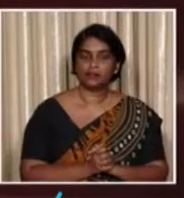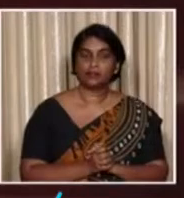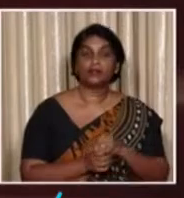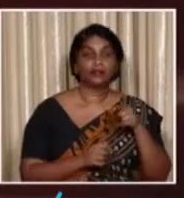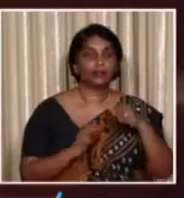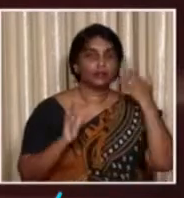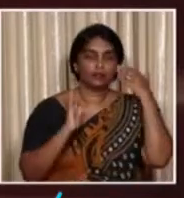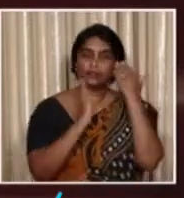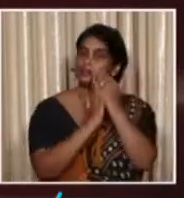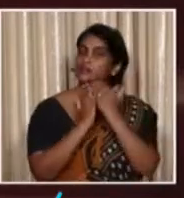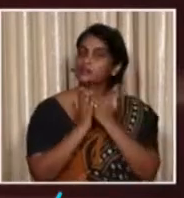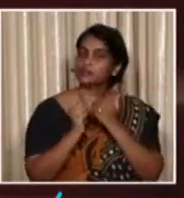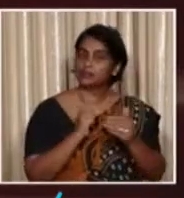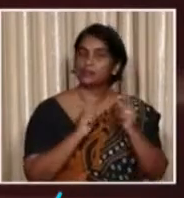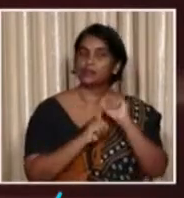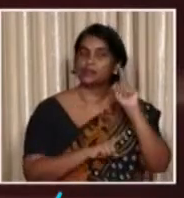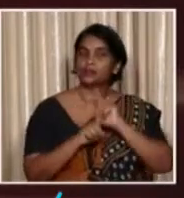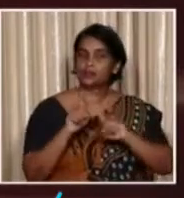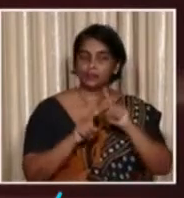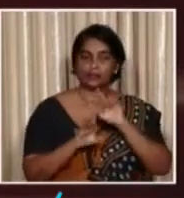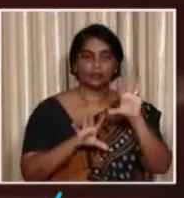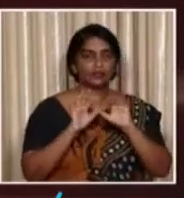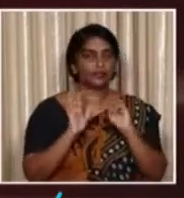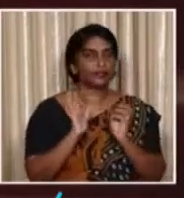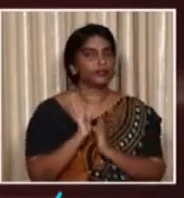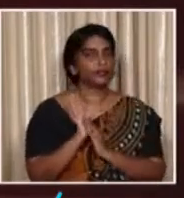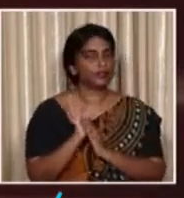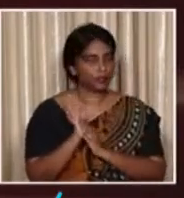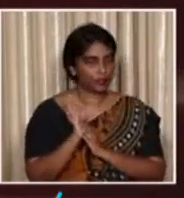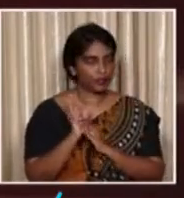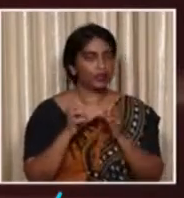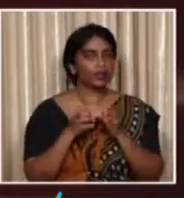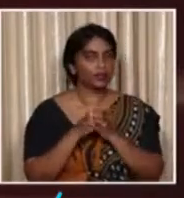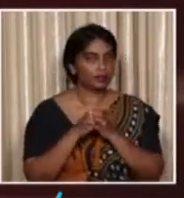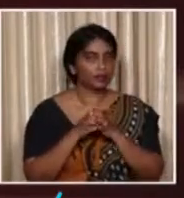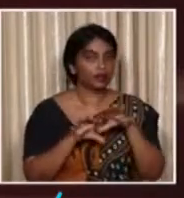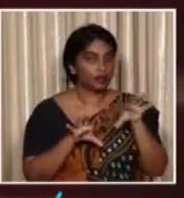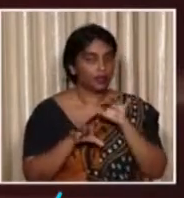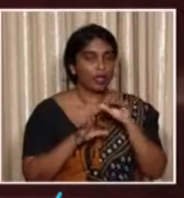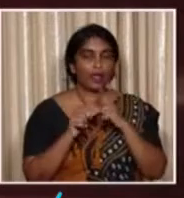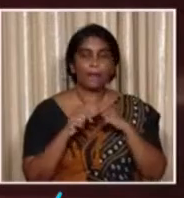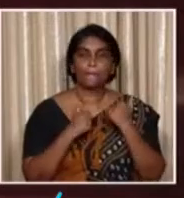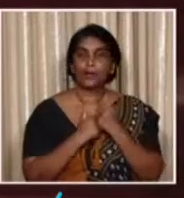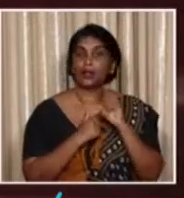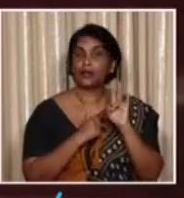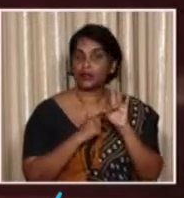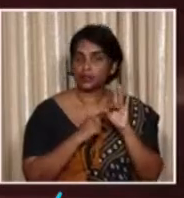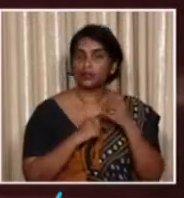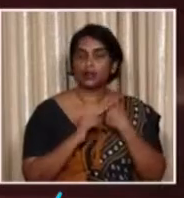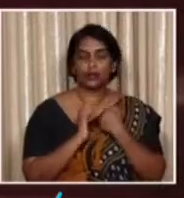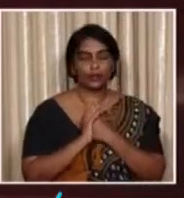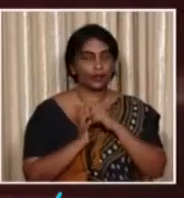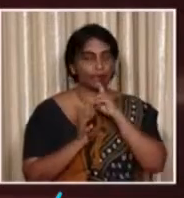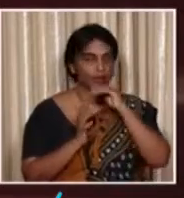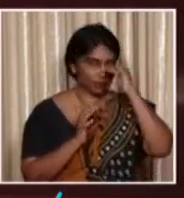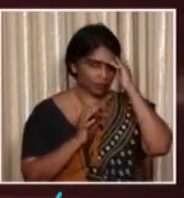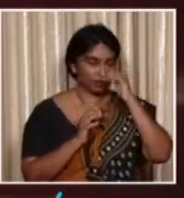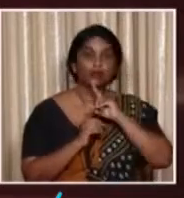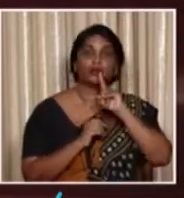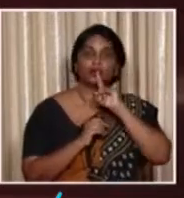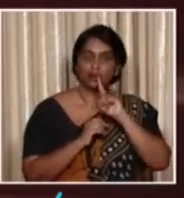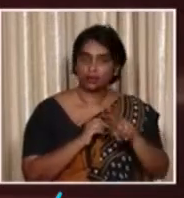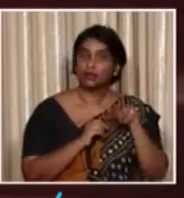මෙම කරුණු සා බැලීම සඳහා පාර්ලිමේන්තු තේරීම් කාරක සභාවක් පත්කරන ලෙස අප්‍රේල් 25 වන දින මාගරු කතානායකතුමාගෙන් ඉල්ලා